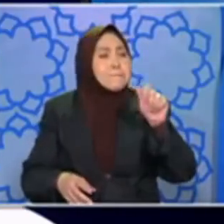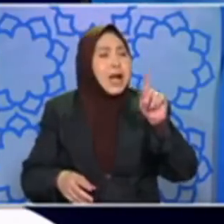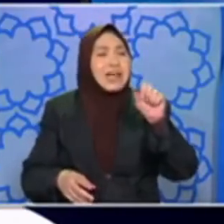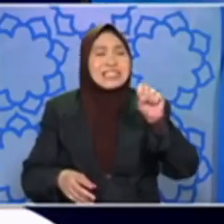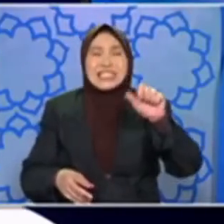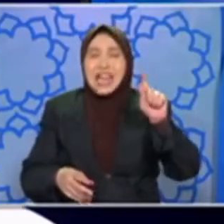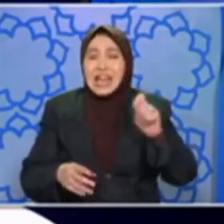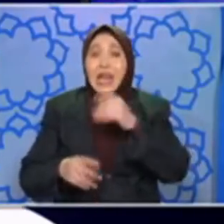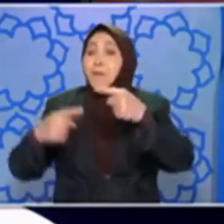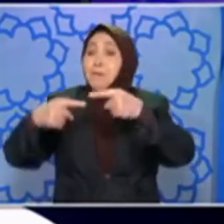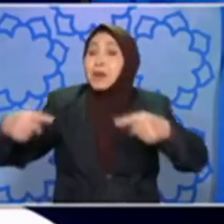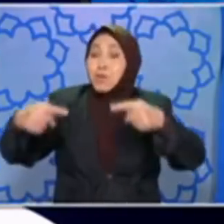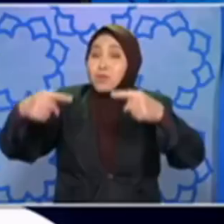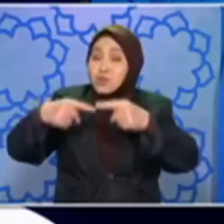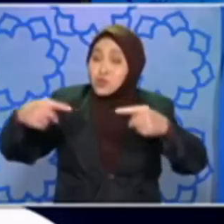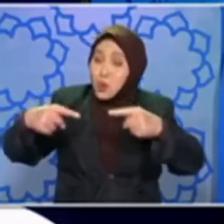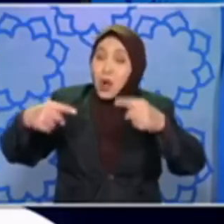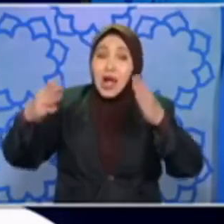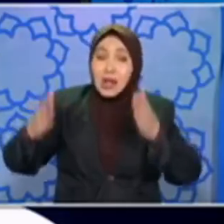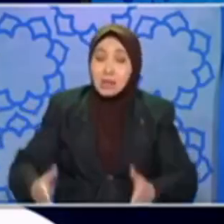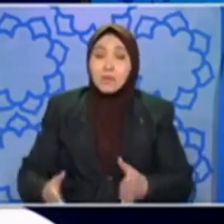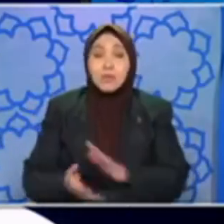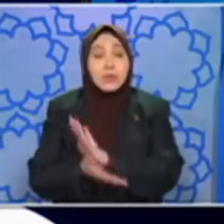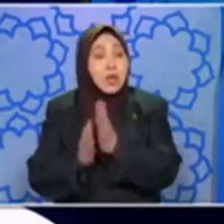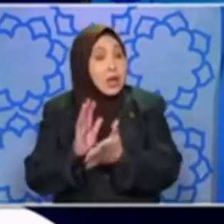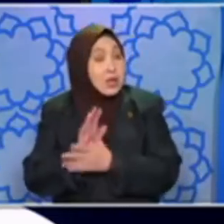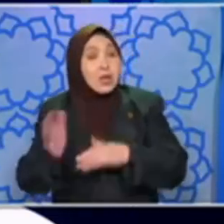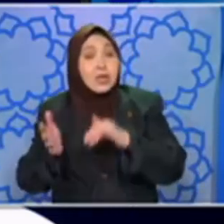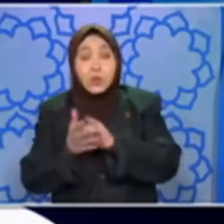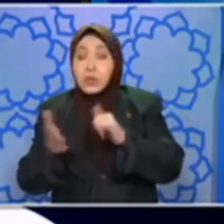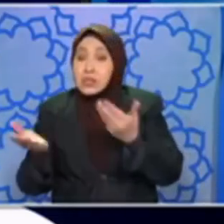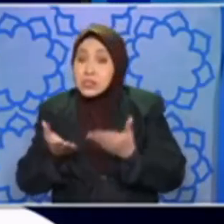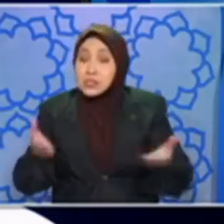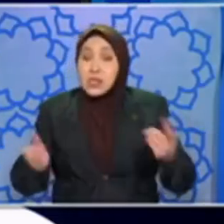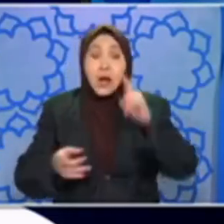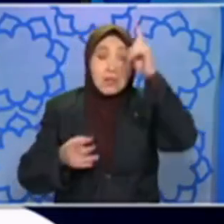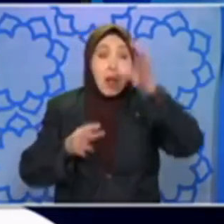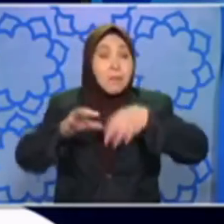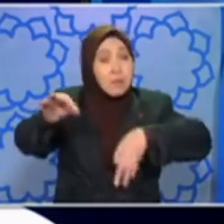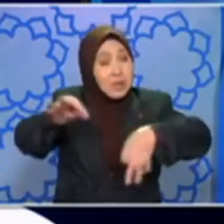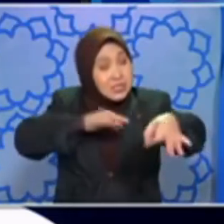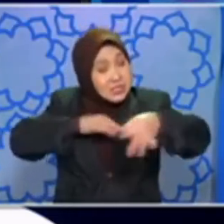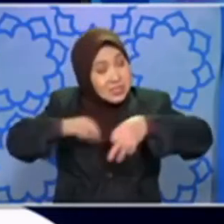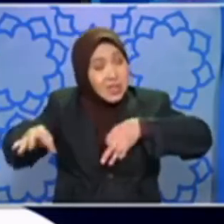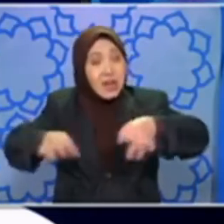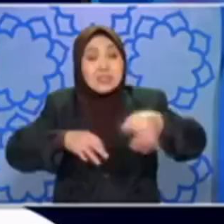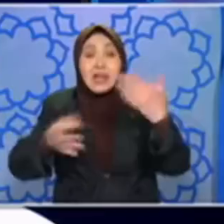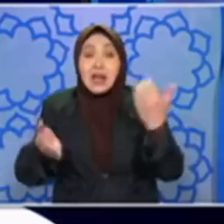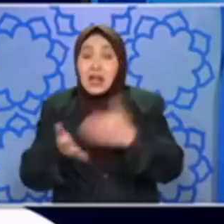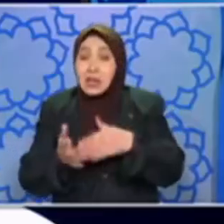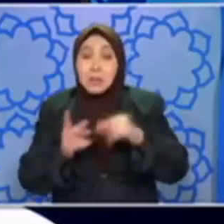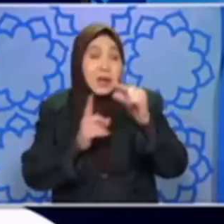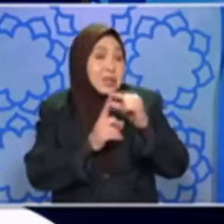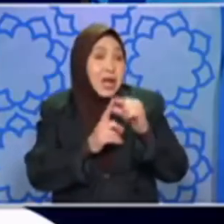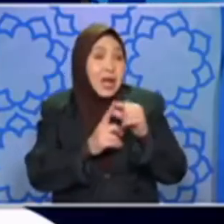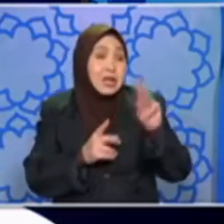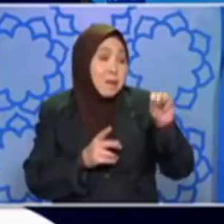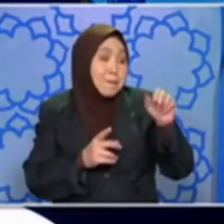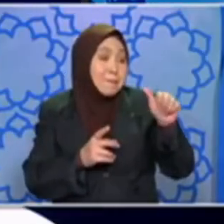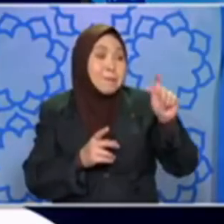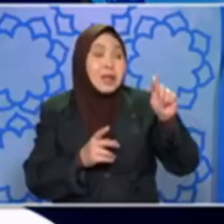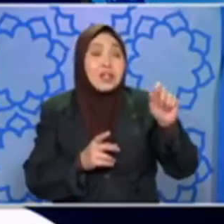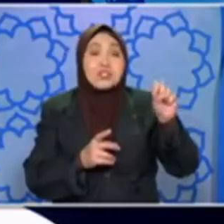pemusuhan. Baik. Jadi di sini Allah kata fataqauda maluman mahsura. Satu lagi istilah ini, mahsura ini